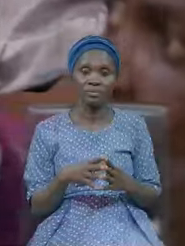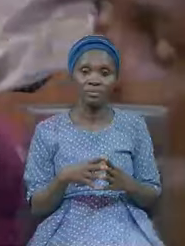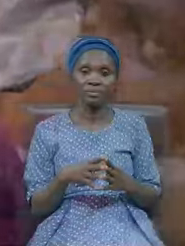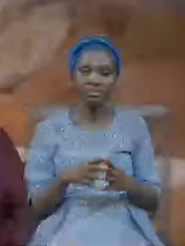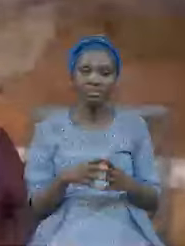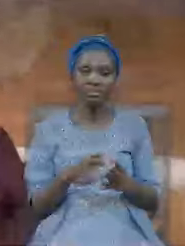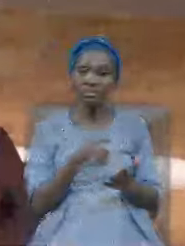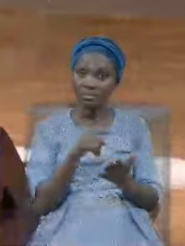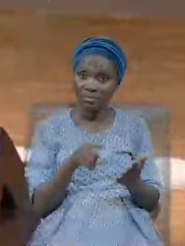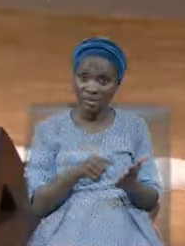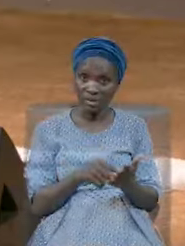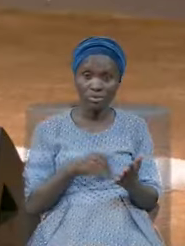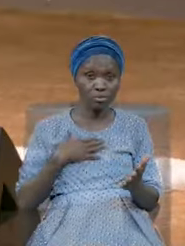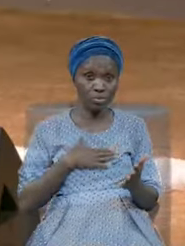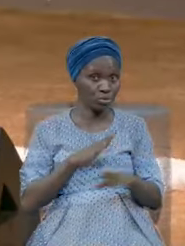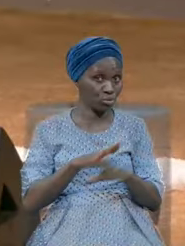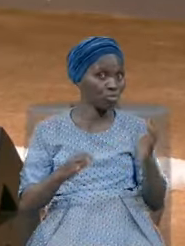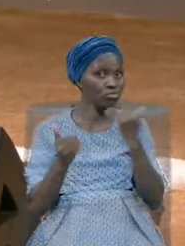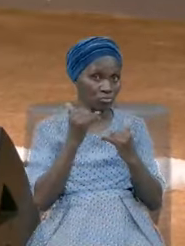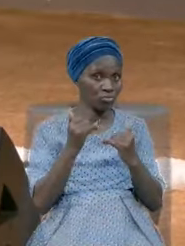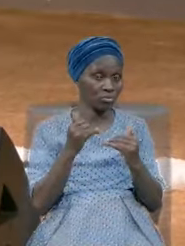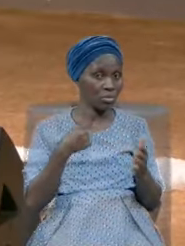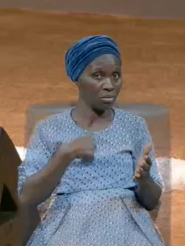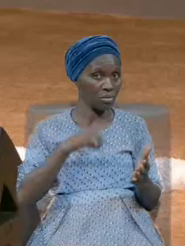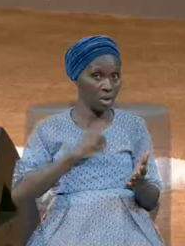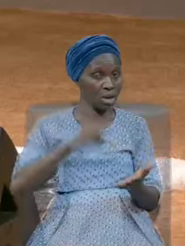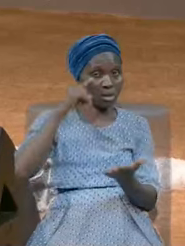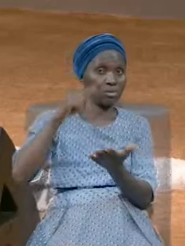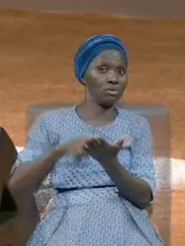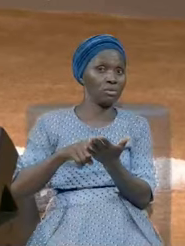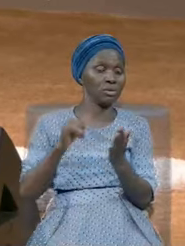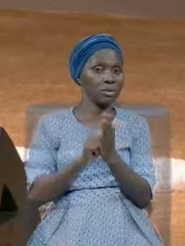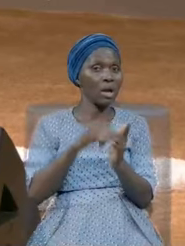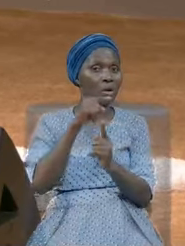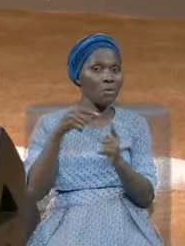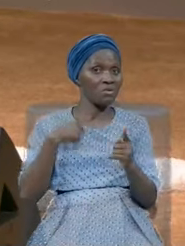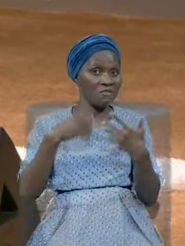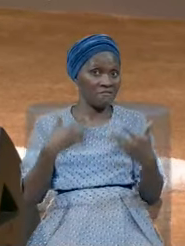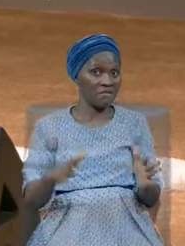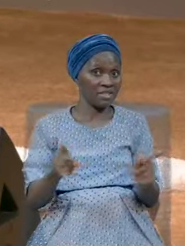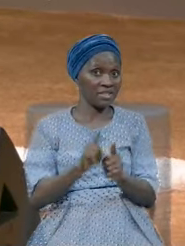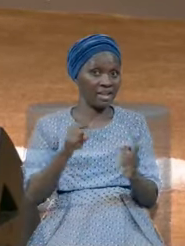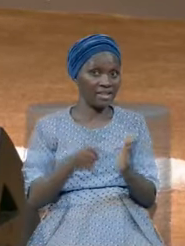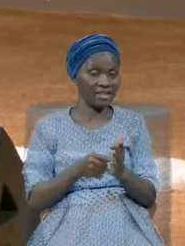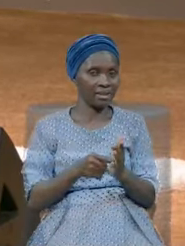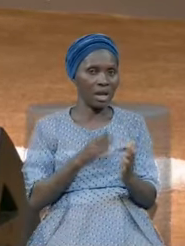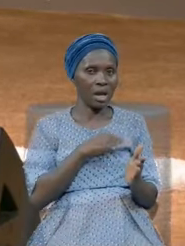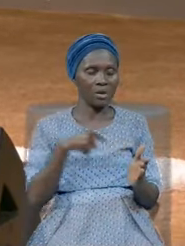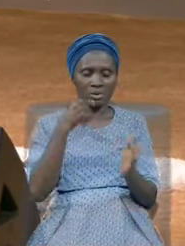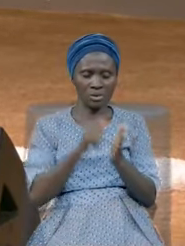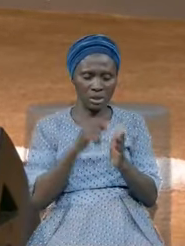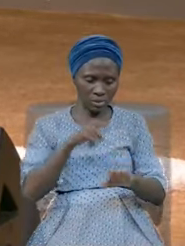maintenant s'il vous plaît ne soit pas blessé j'ai remarqué que dès qu'on finit comme ça